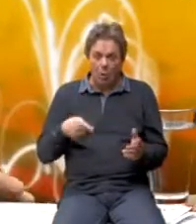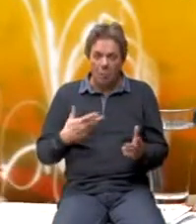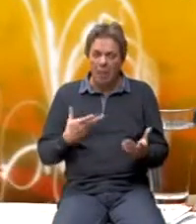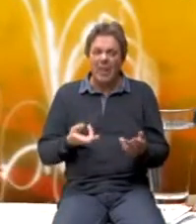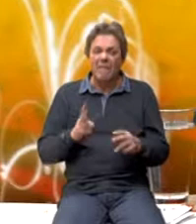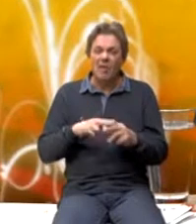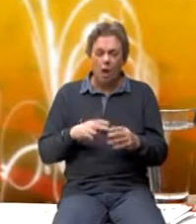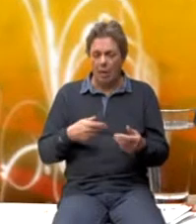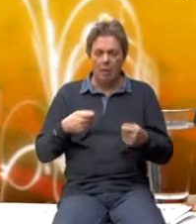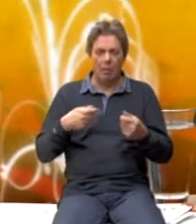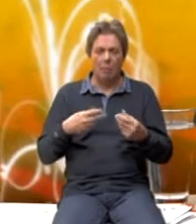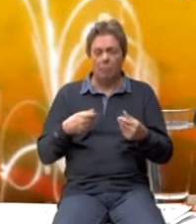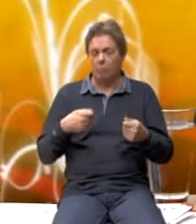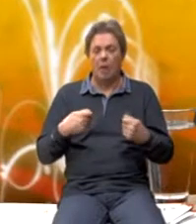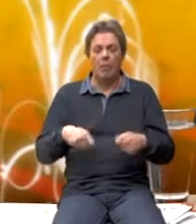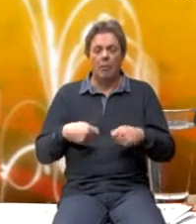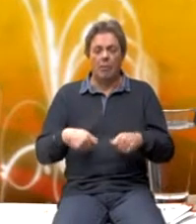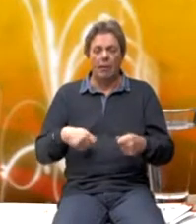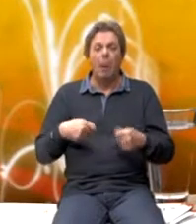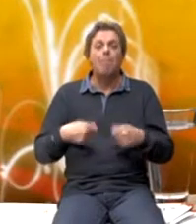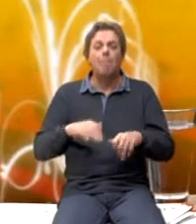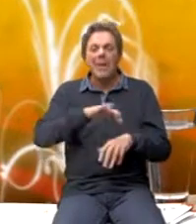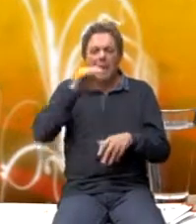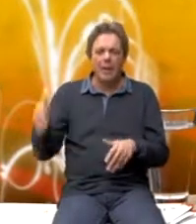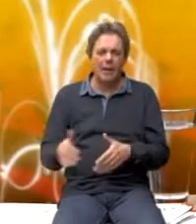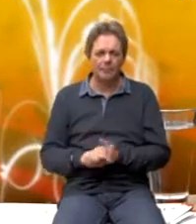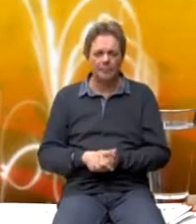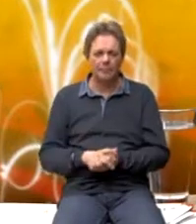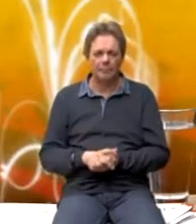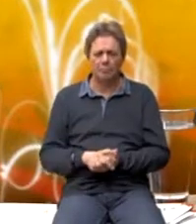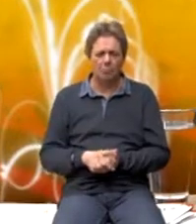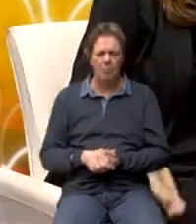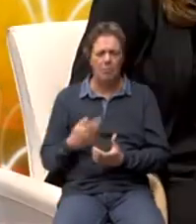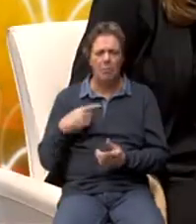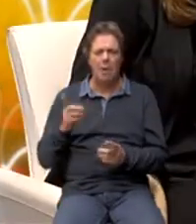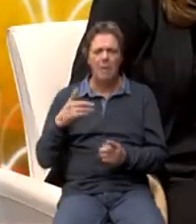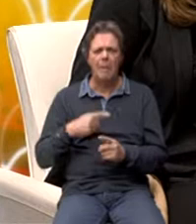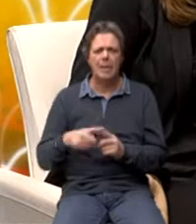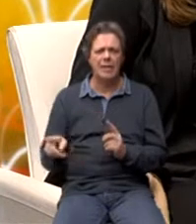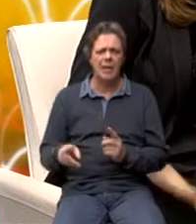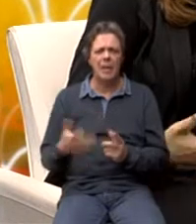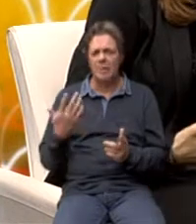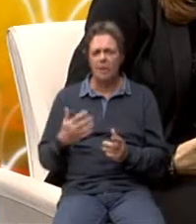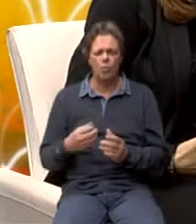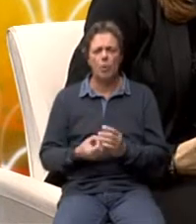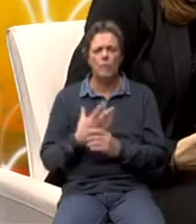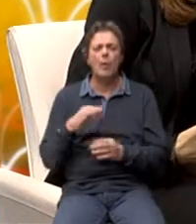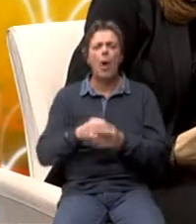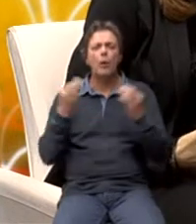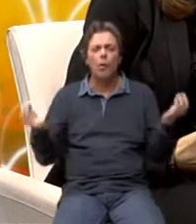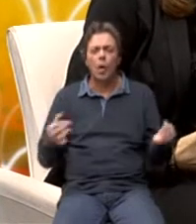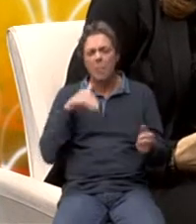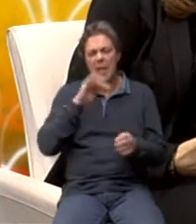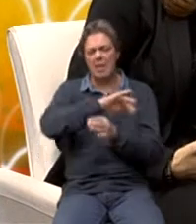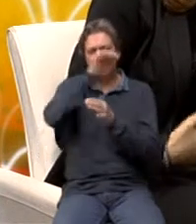Španjolska, Amerika, Južna itd. Znate već kako tamo ima. Tu uopće nema razlika između proizvodnje na otvorenom i proizvodnje pod upravila